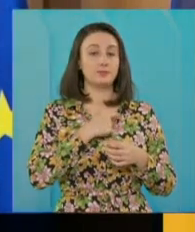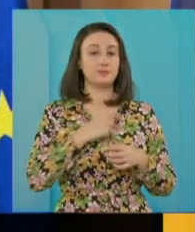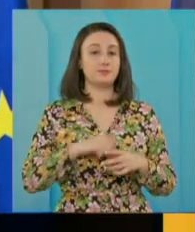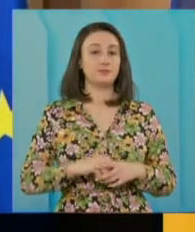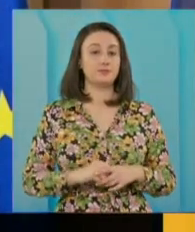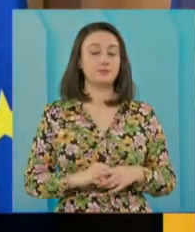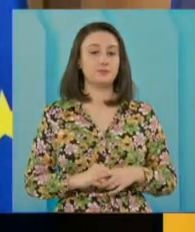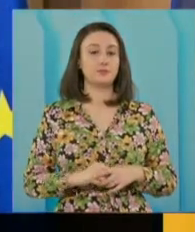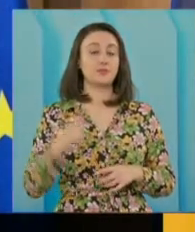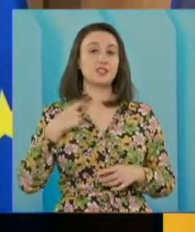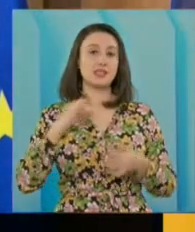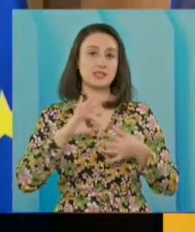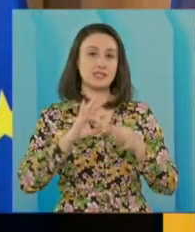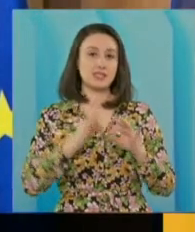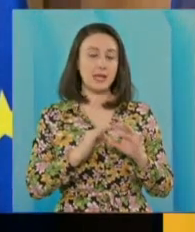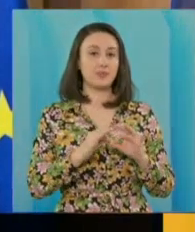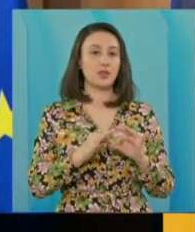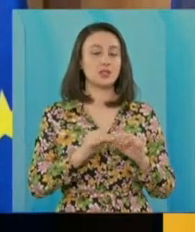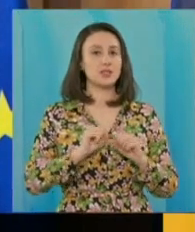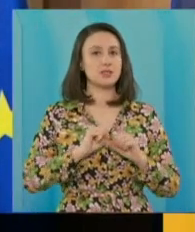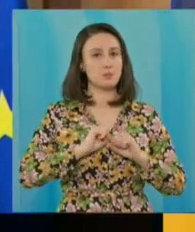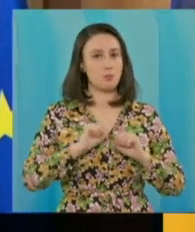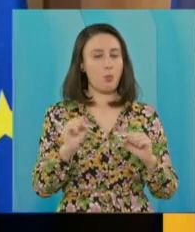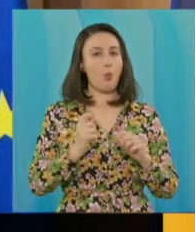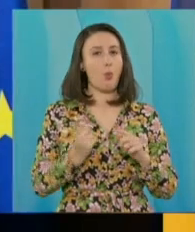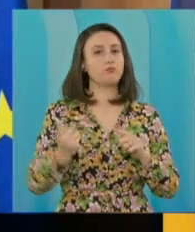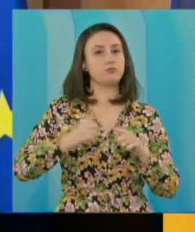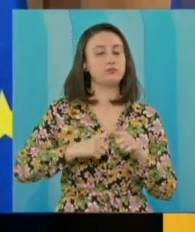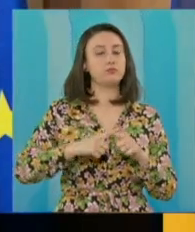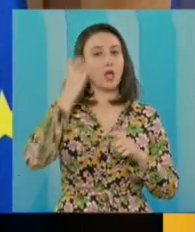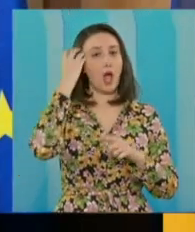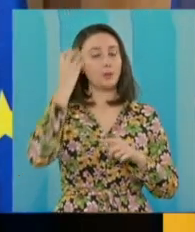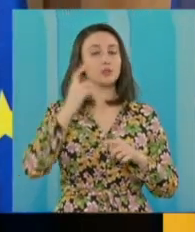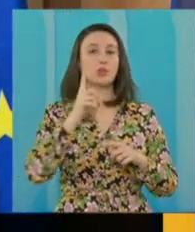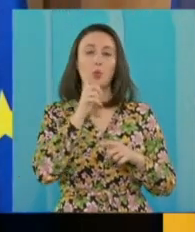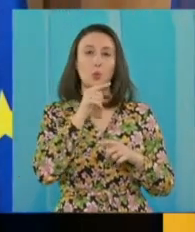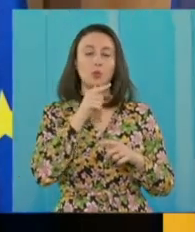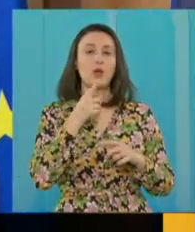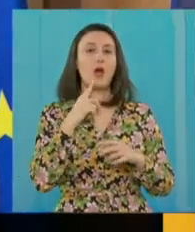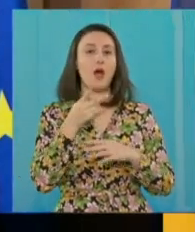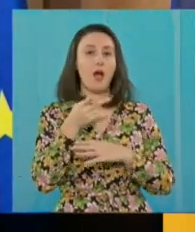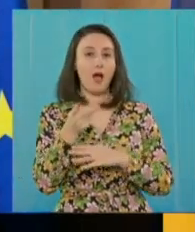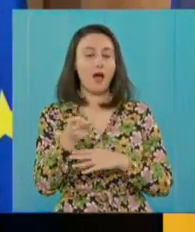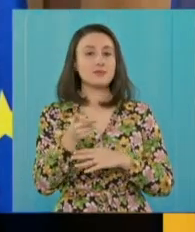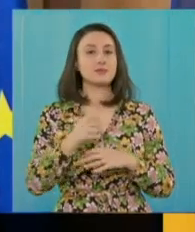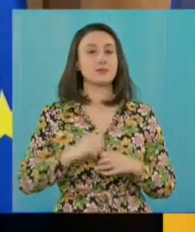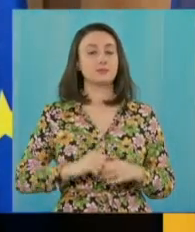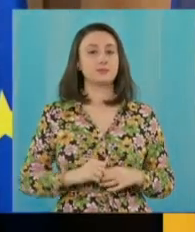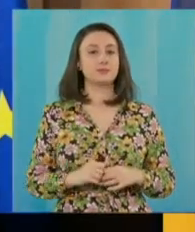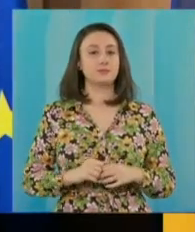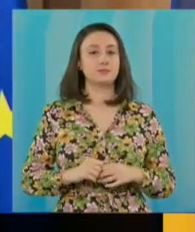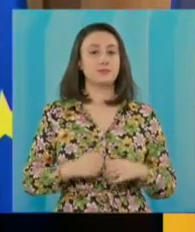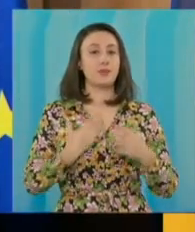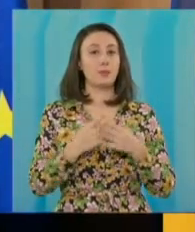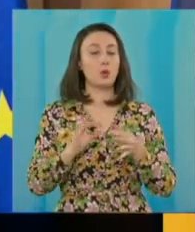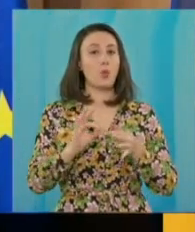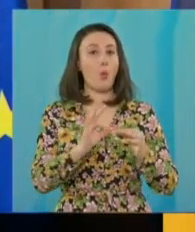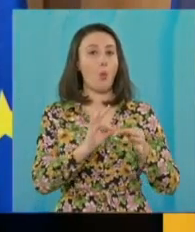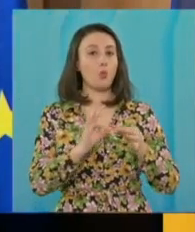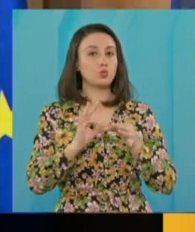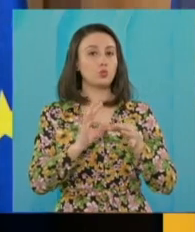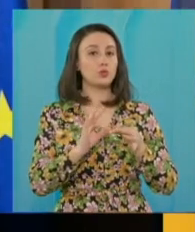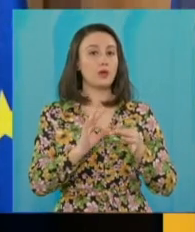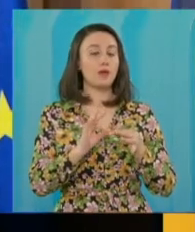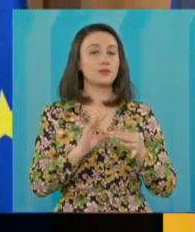însemne în sporirea capacității de aprovizionare cu gaz pe conducta Transbalcan.